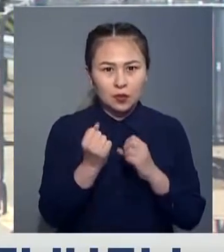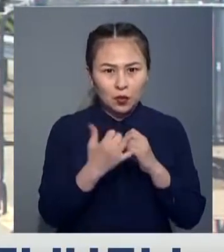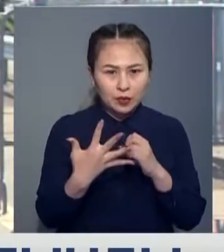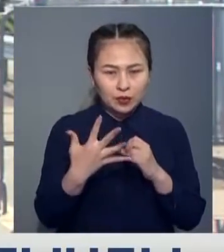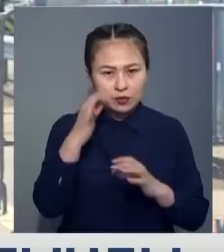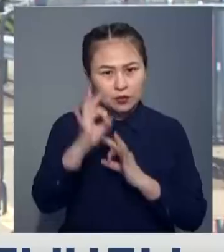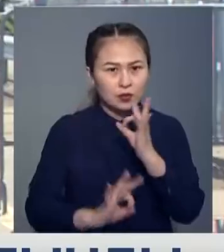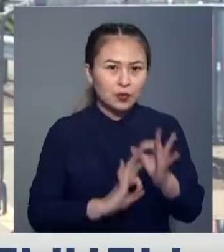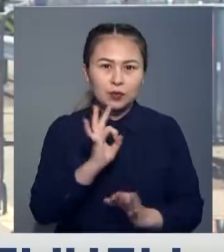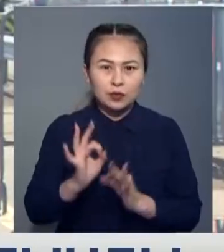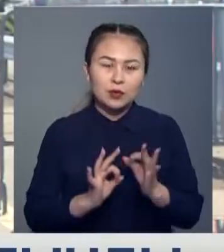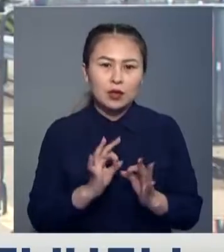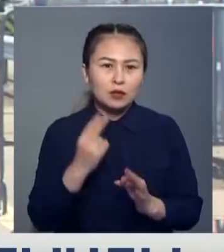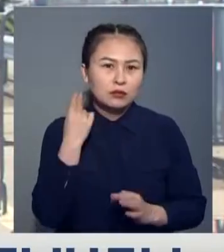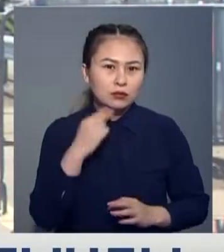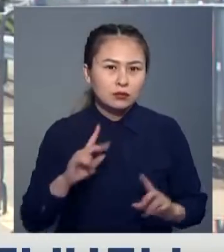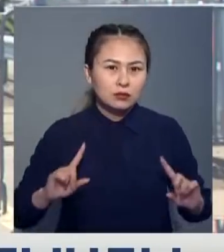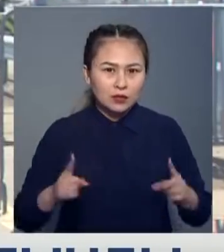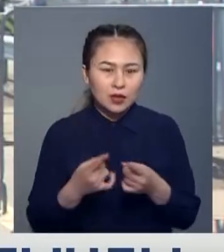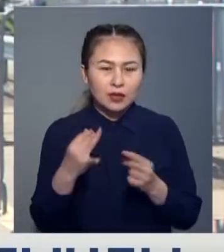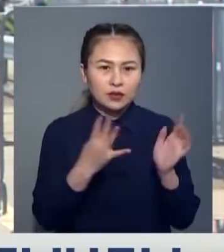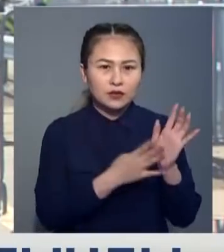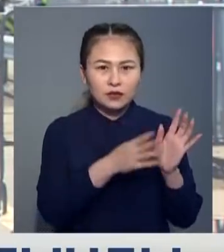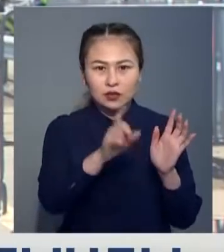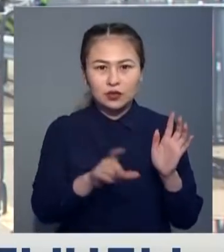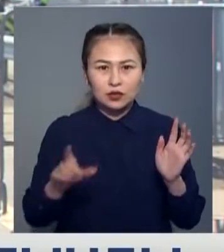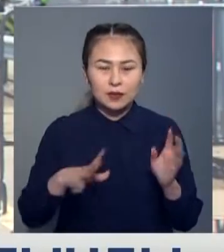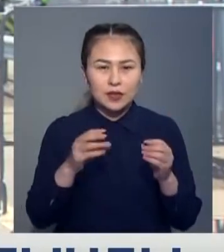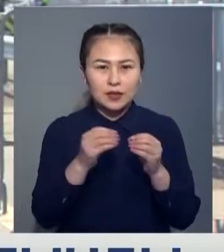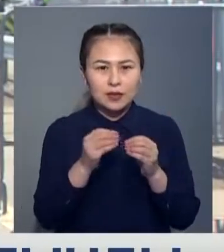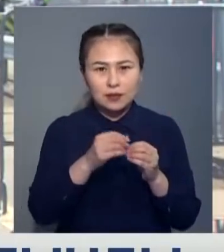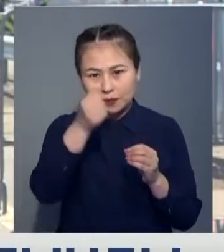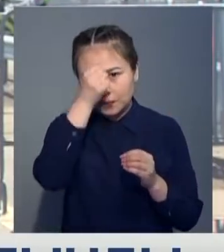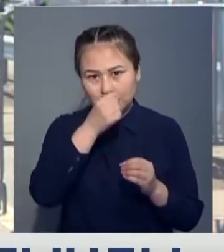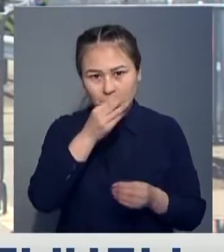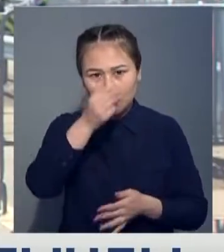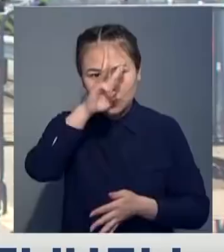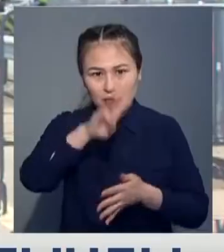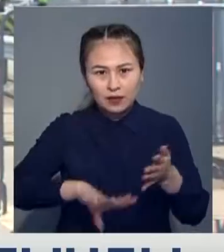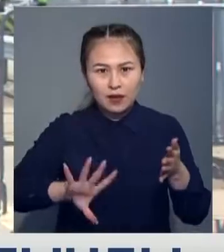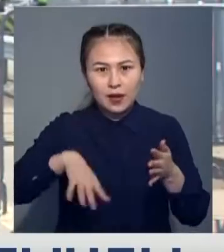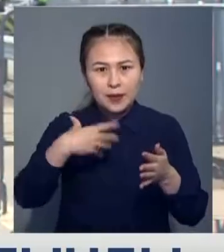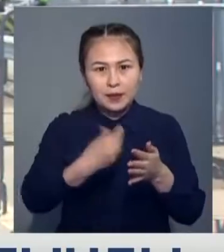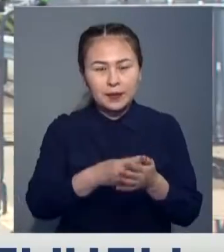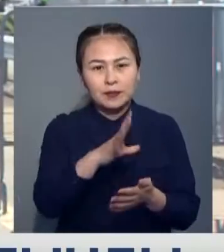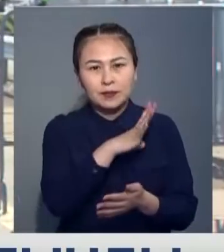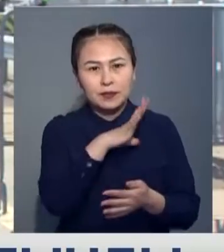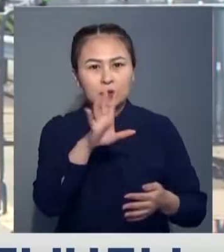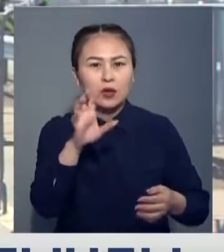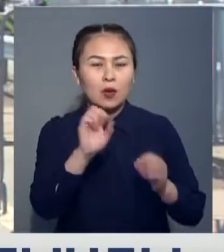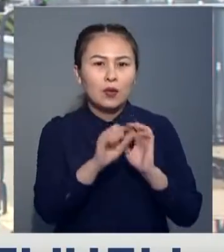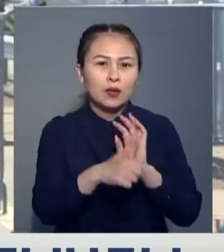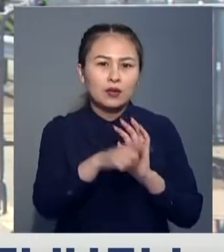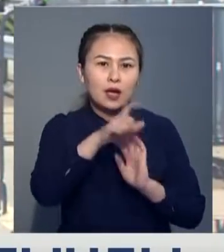тәулікке әкімшілік қамауға алынған. Бұдан бөлек 9 азаматқа 10 айлық есептік көрсеткіш көлемінде айыппұл салынды. Тағы 16 азаматтың